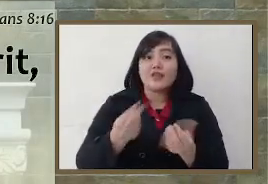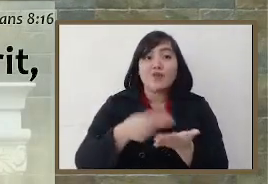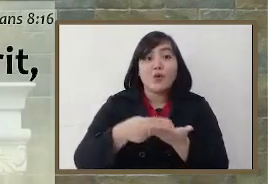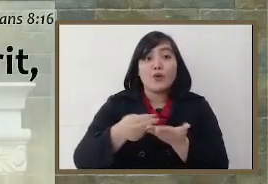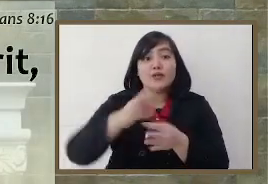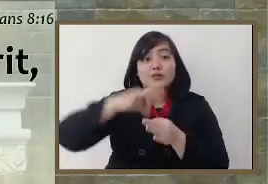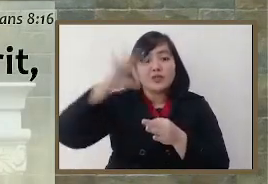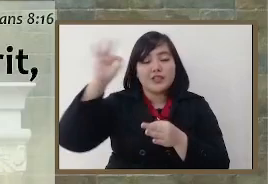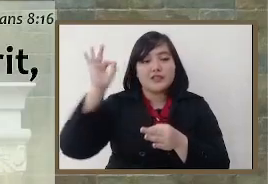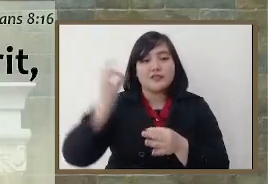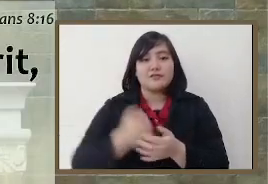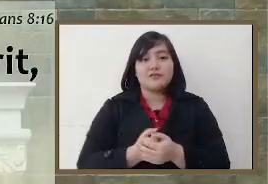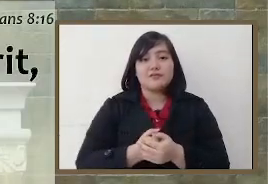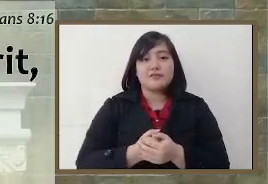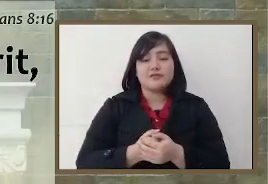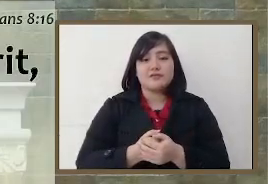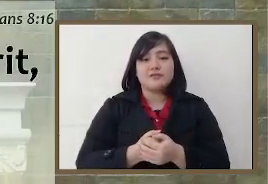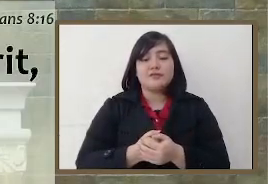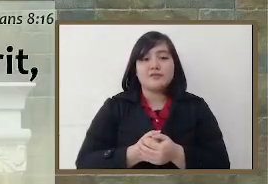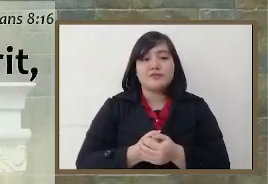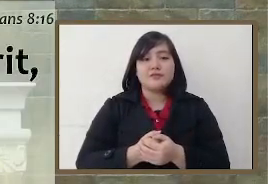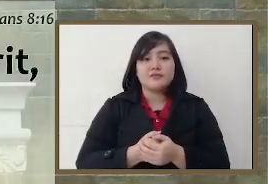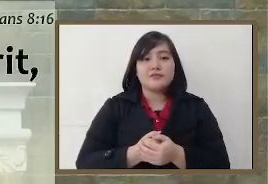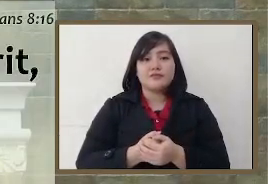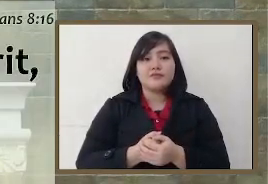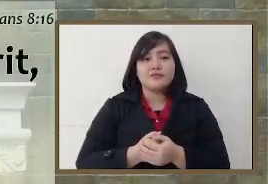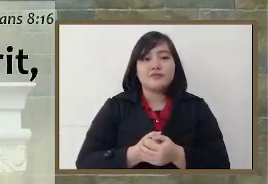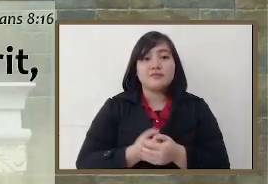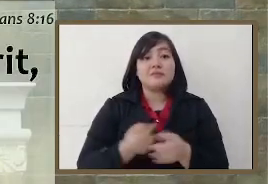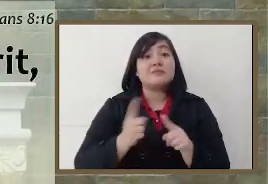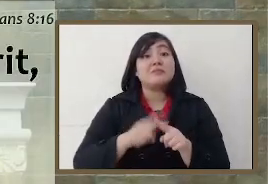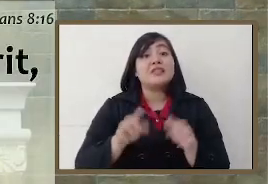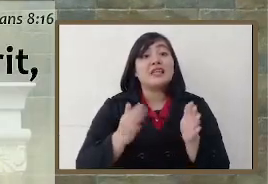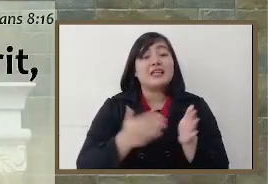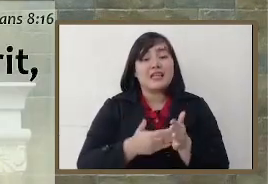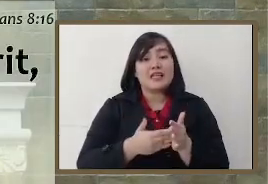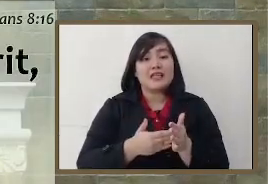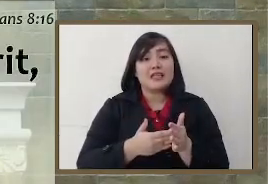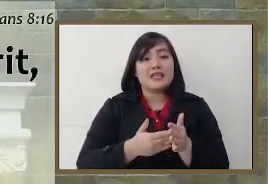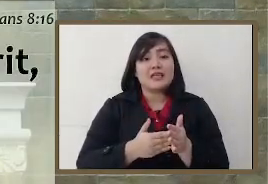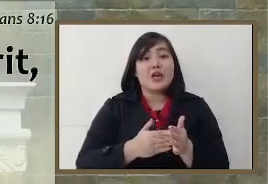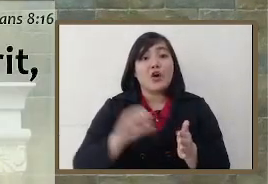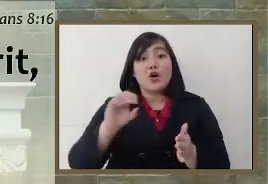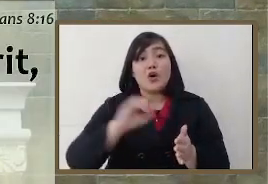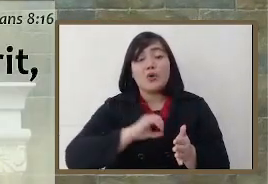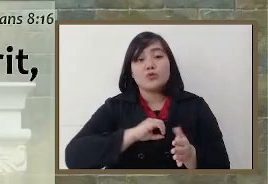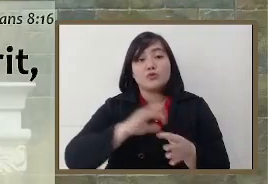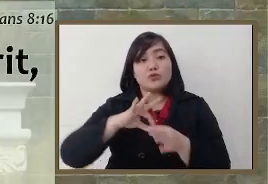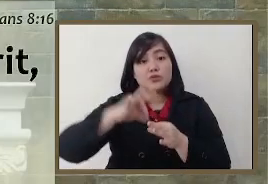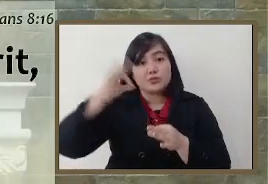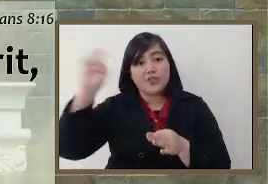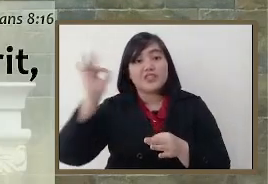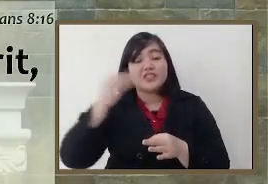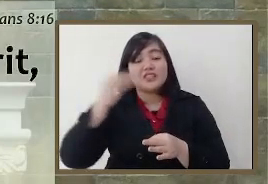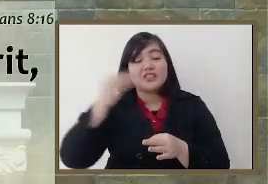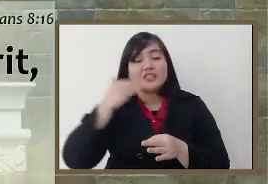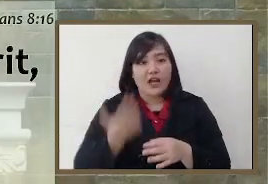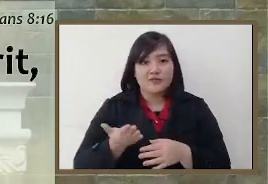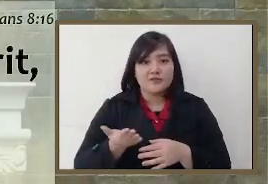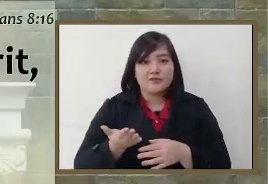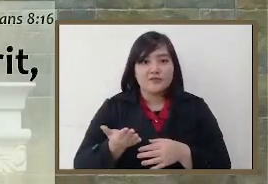niyo, mga kapatid, tayo po ay may spirit, pero patay ang ating spirit. again, and that passes, mga